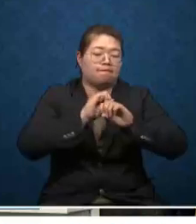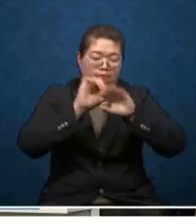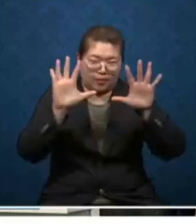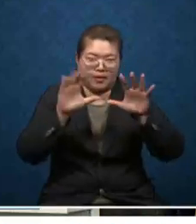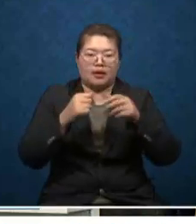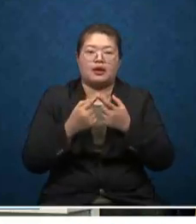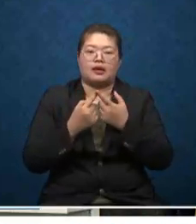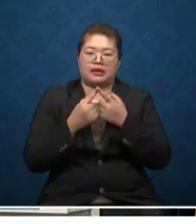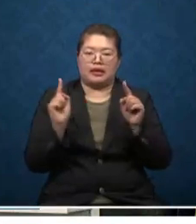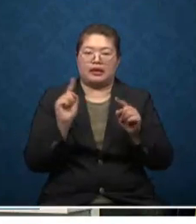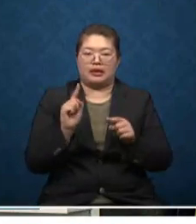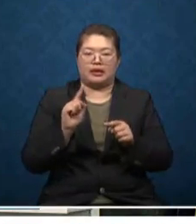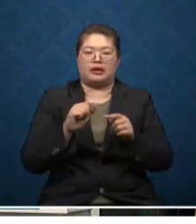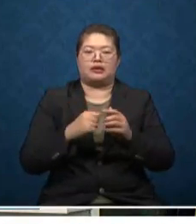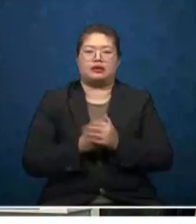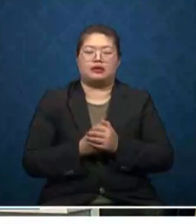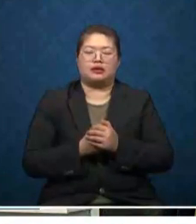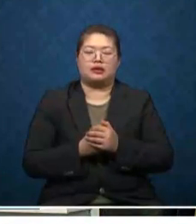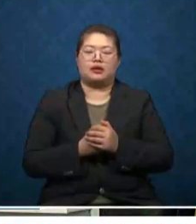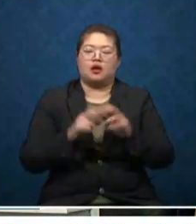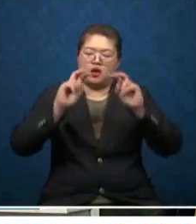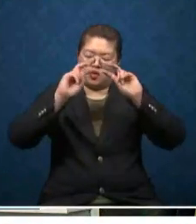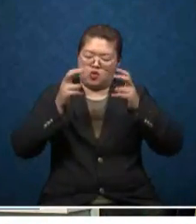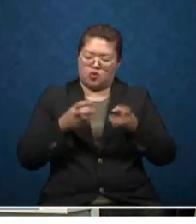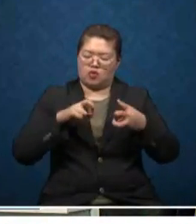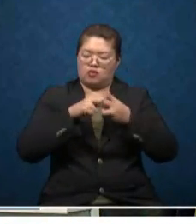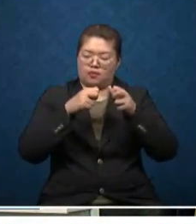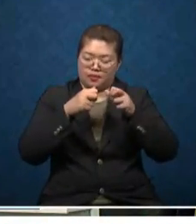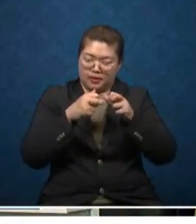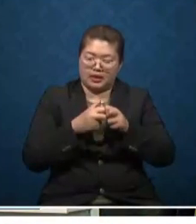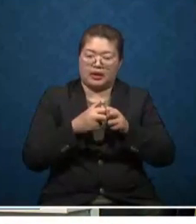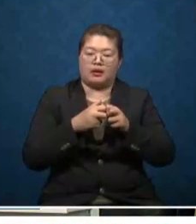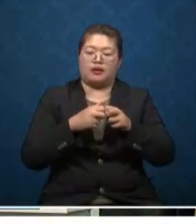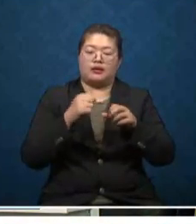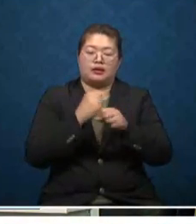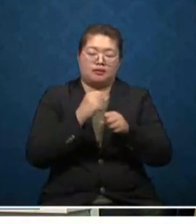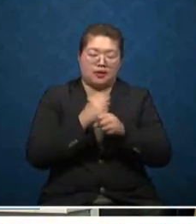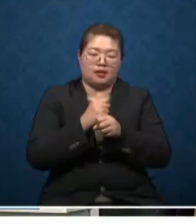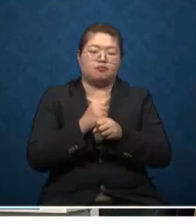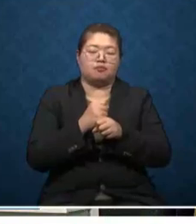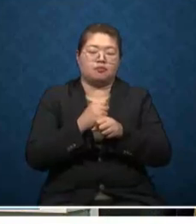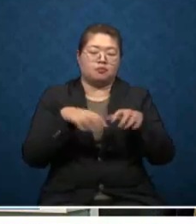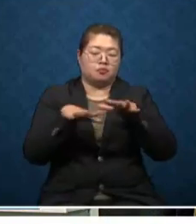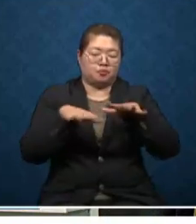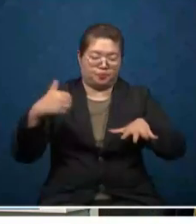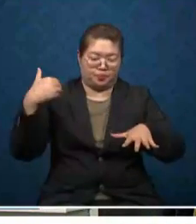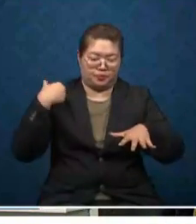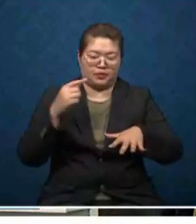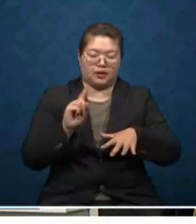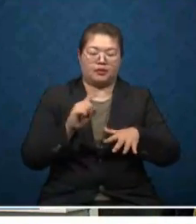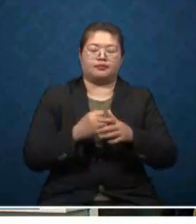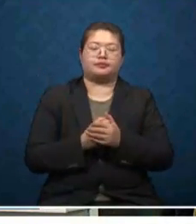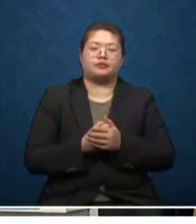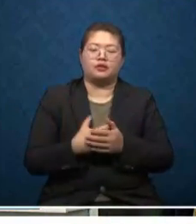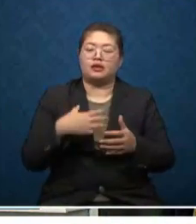ายเรื่องที่ยังคงอยู่ในรูปแบบของการดำเนินงานตามรูปแบบปกติดังนั้นขอความกรุณาทั้งท่านรัฐมนตรีและ